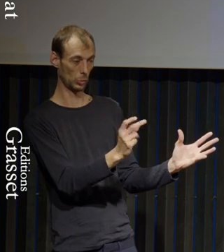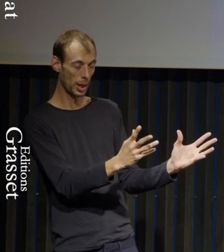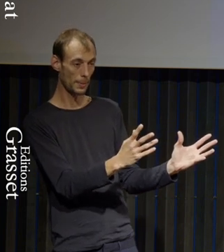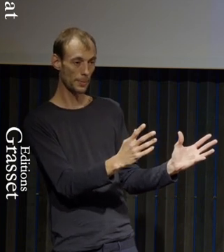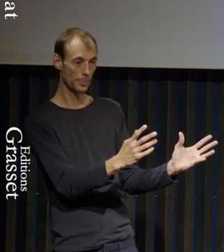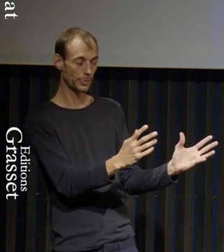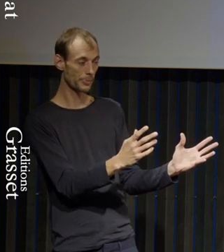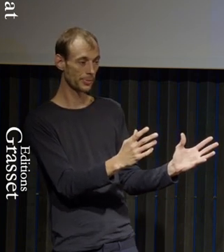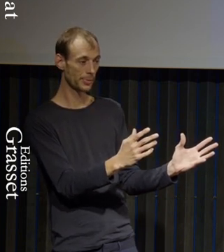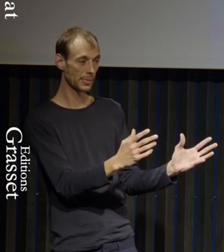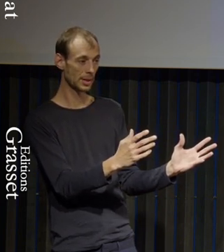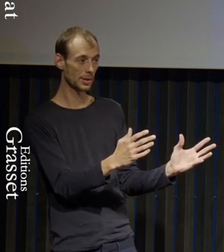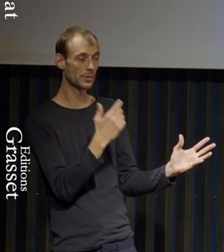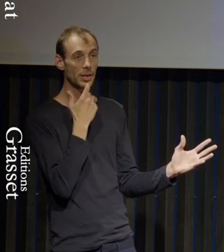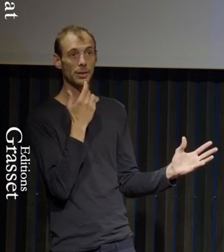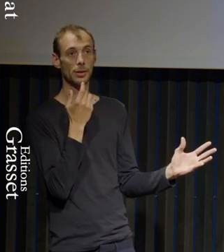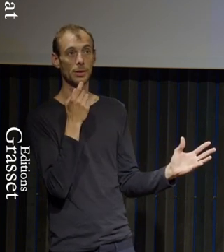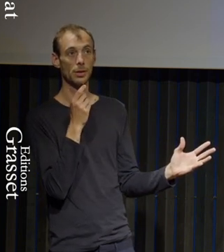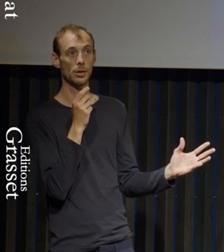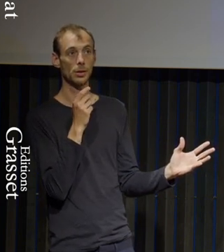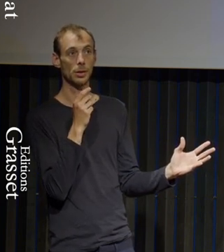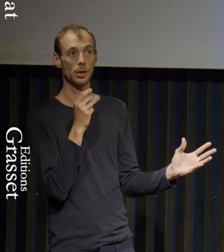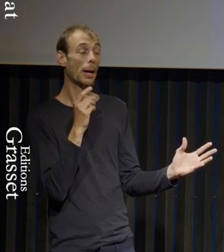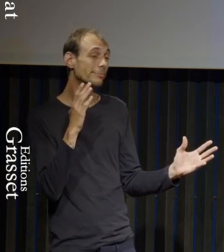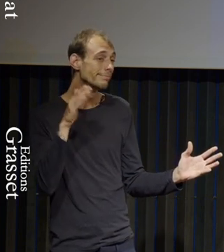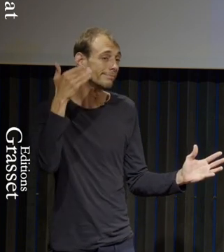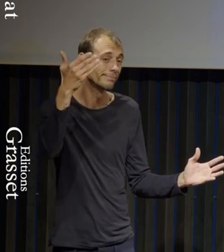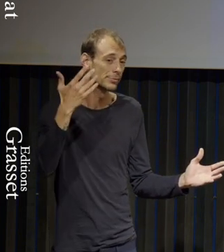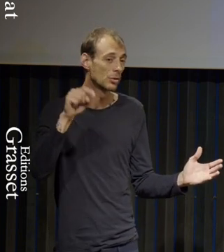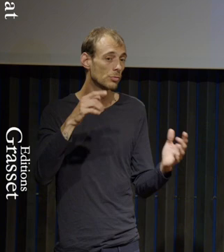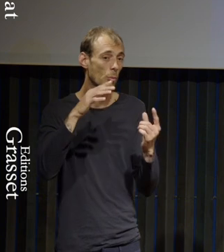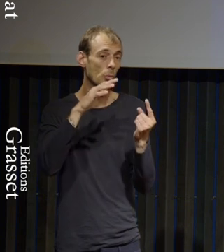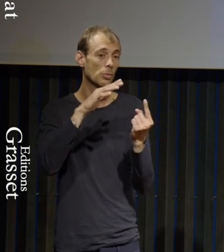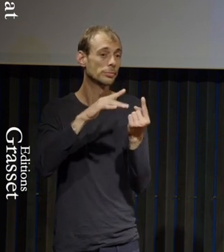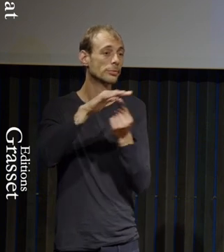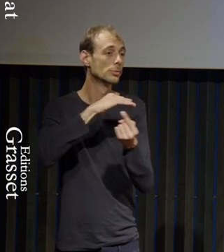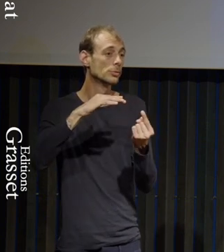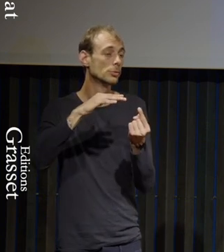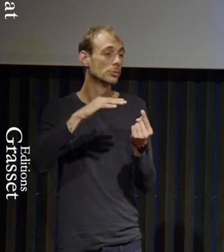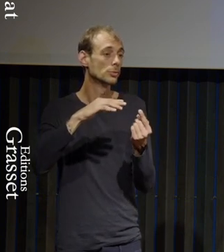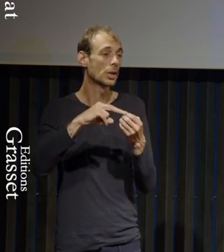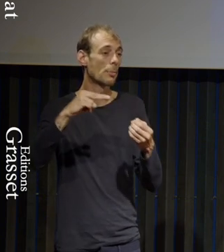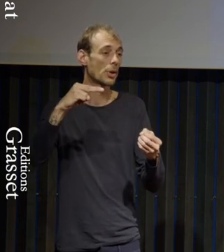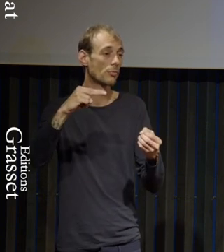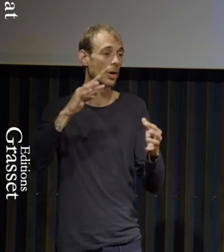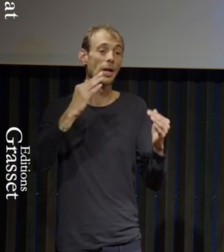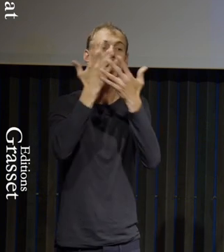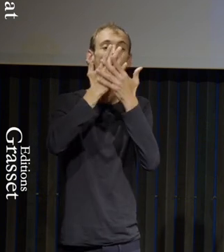nous devons considérer que les troubles mentaux sont le prix à payer pour ce qui fait de nous des êtres